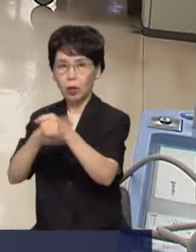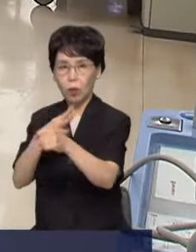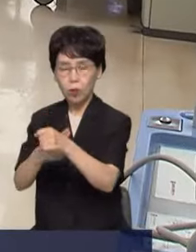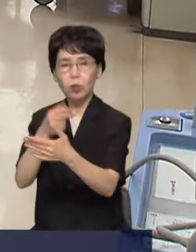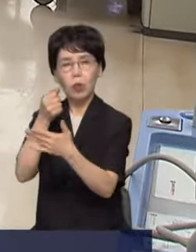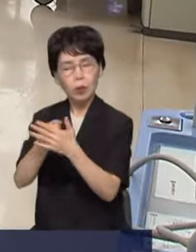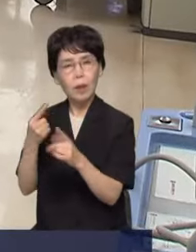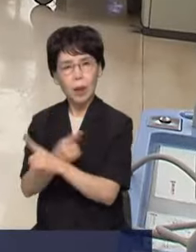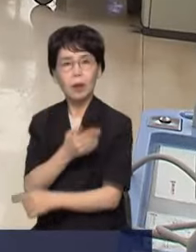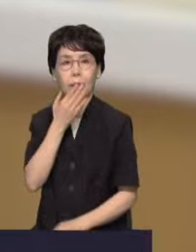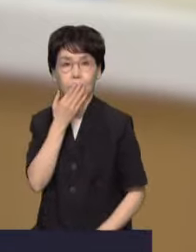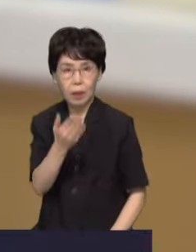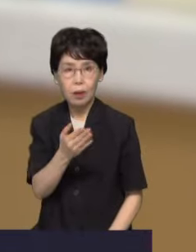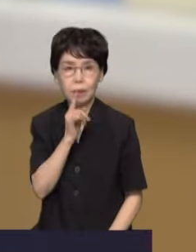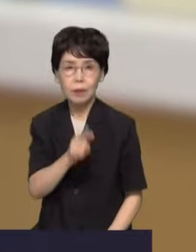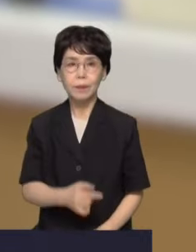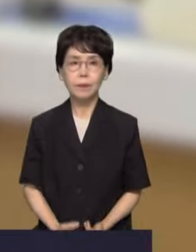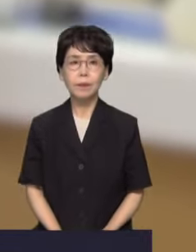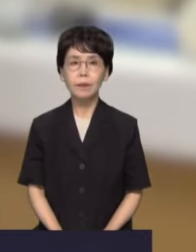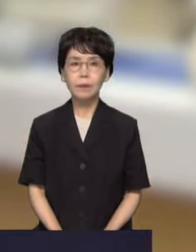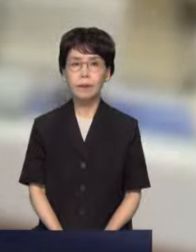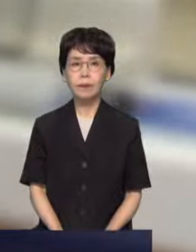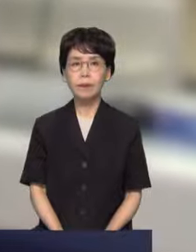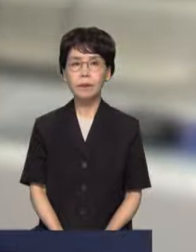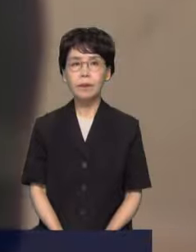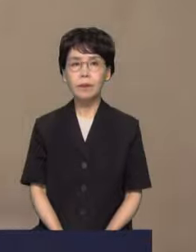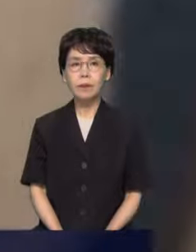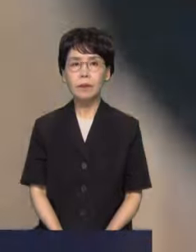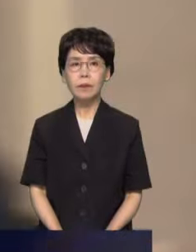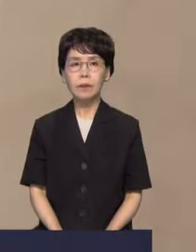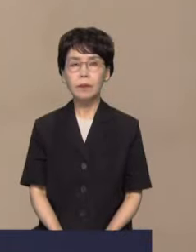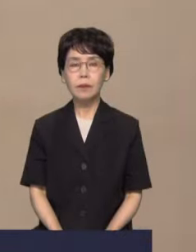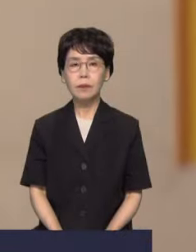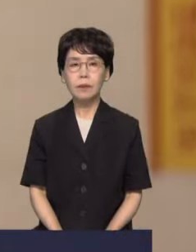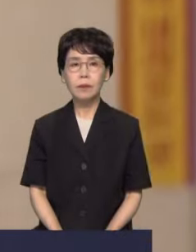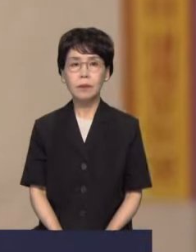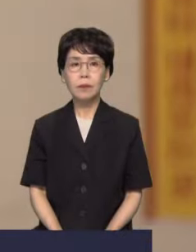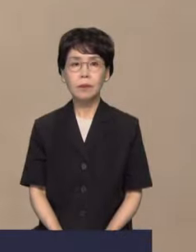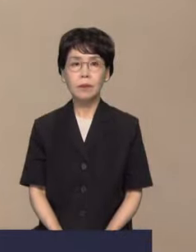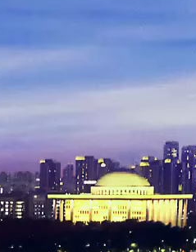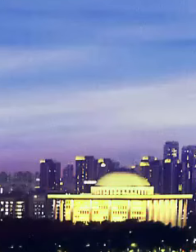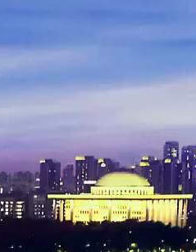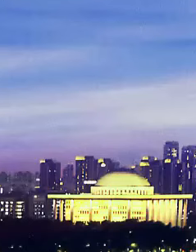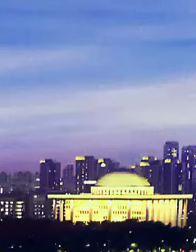결정도 변경될 가능성이 있다는 전망이 나옵니다. SBS 박예린입니다.